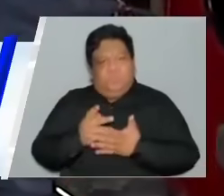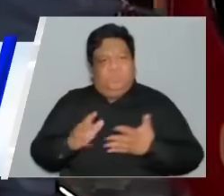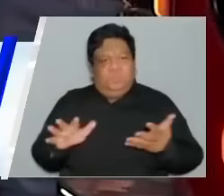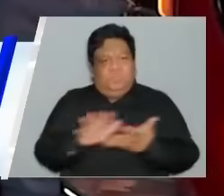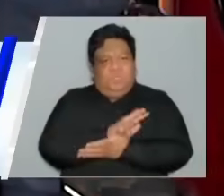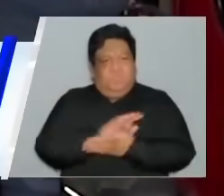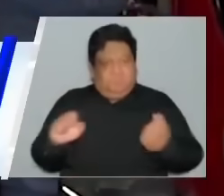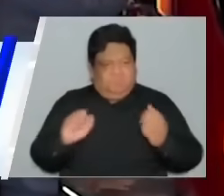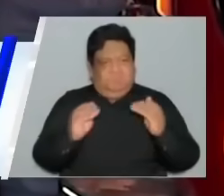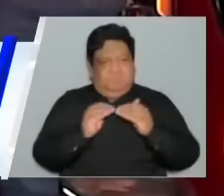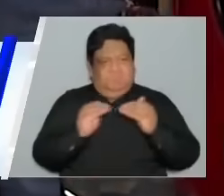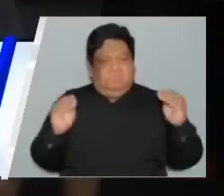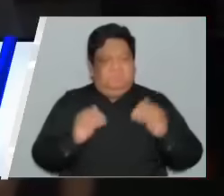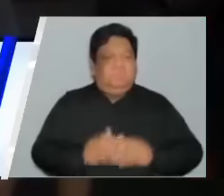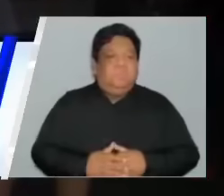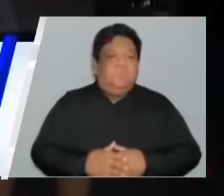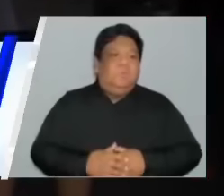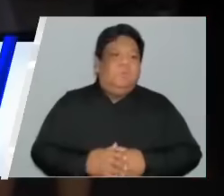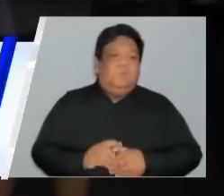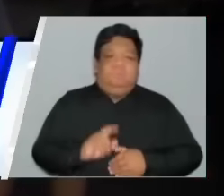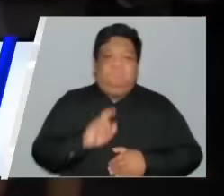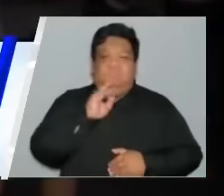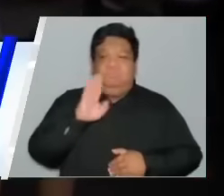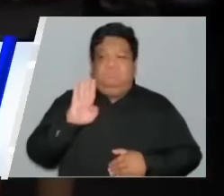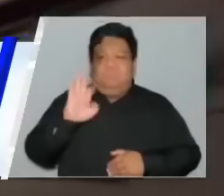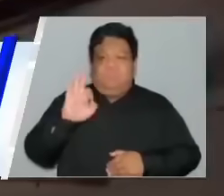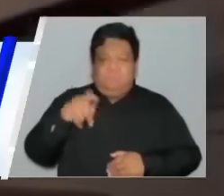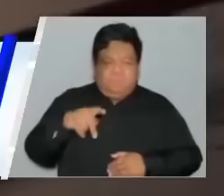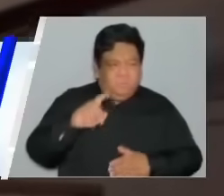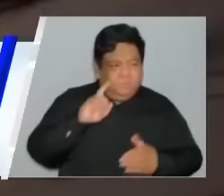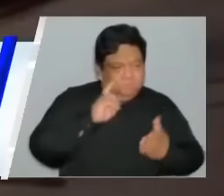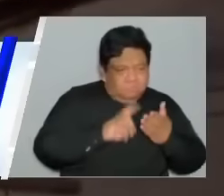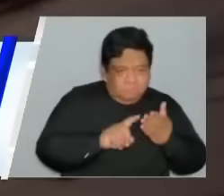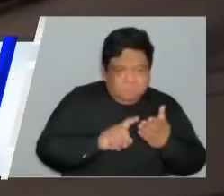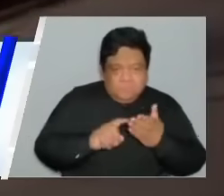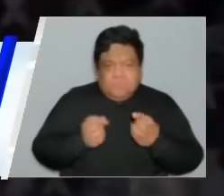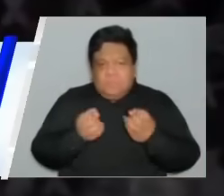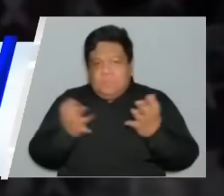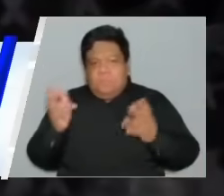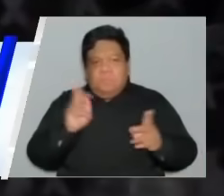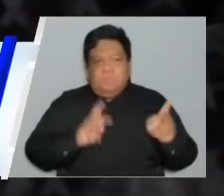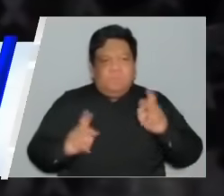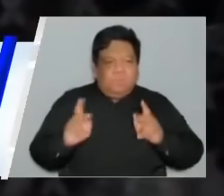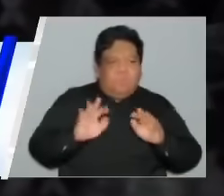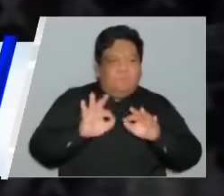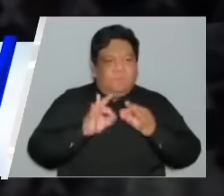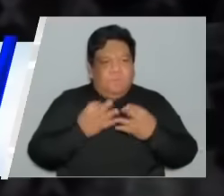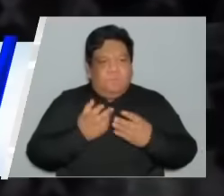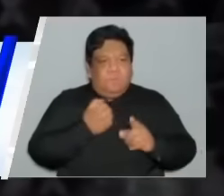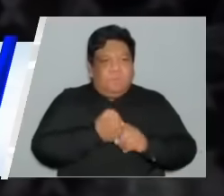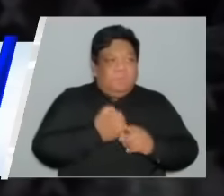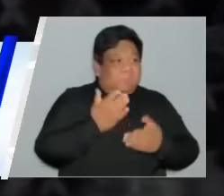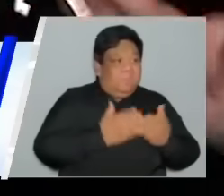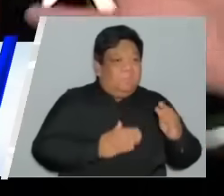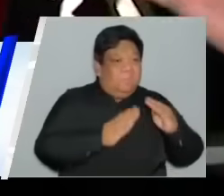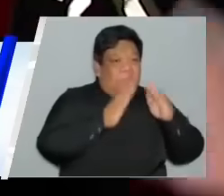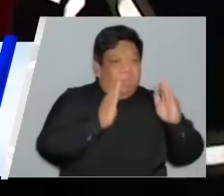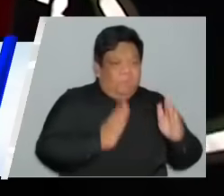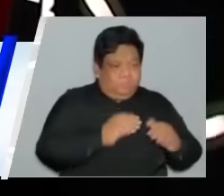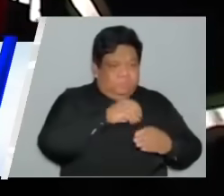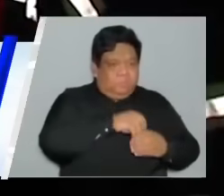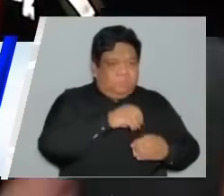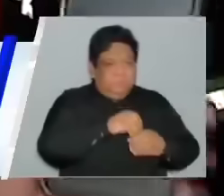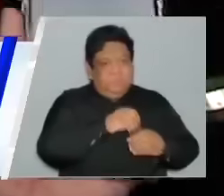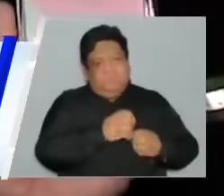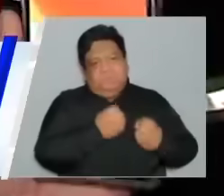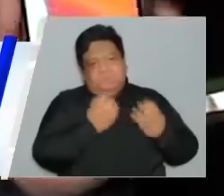ng BFP kung ilang pamilya at katao ang apektado. Ang ilang bahay daw kasi, hindi lang iisang pamilya ang nakatira. Actually